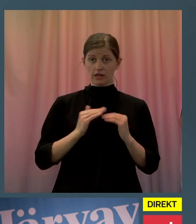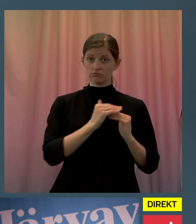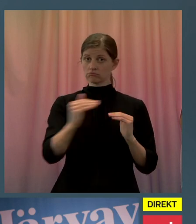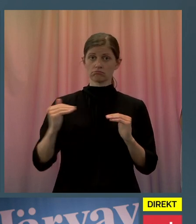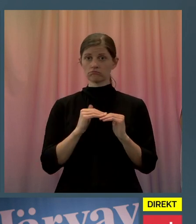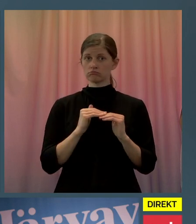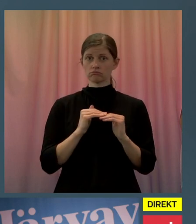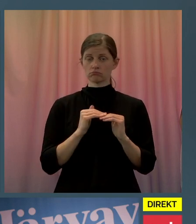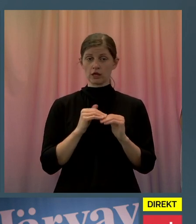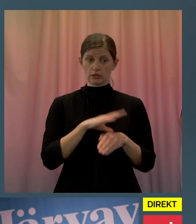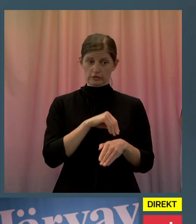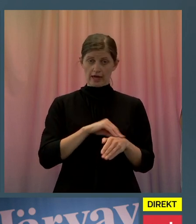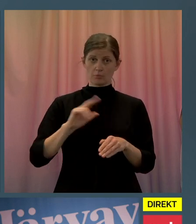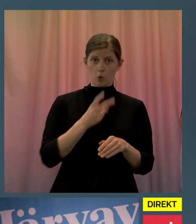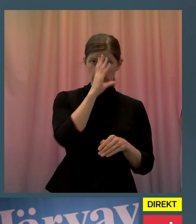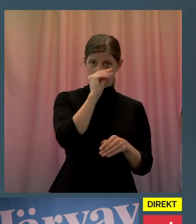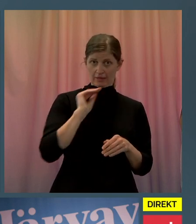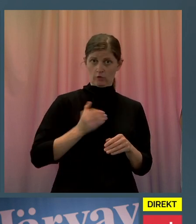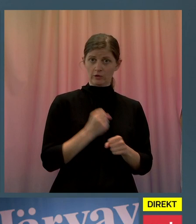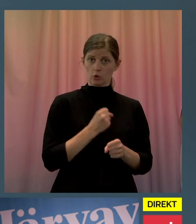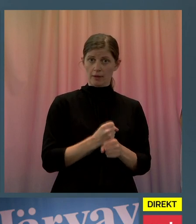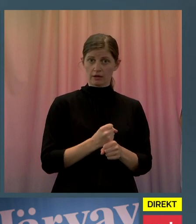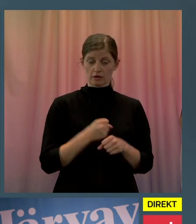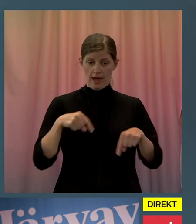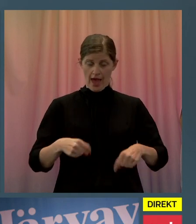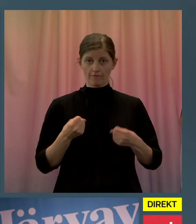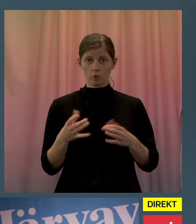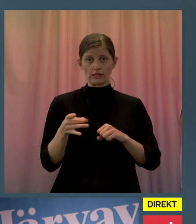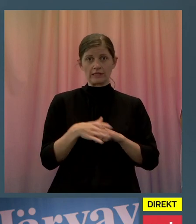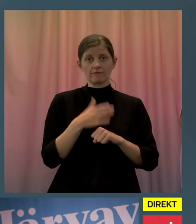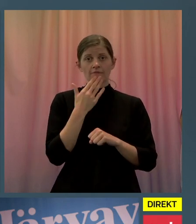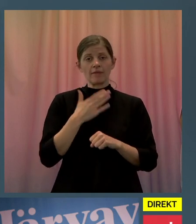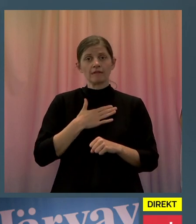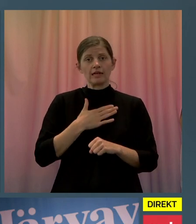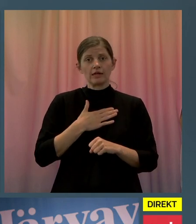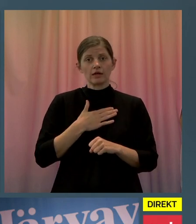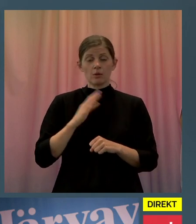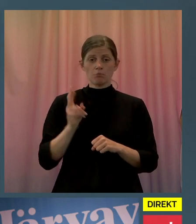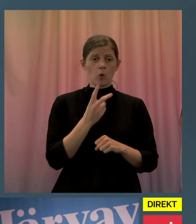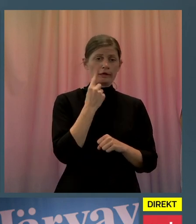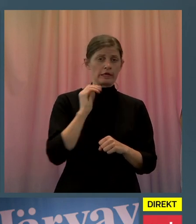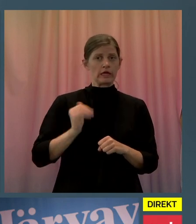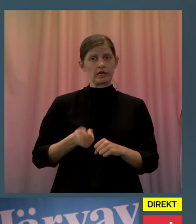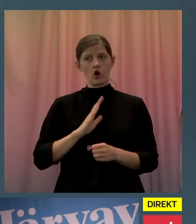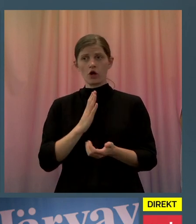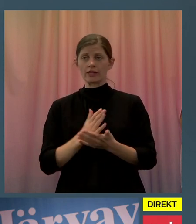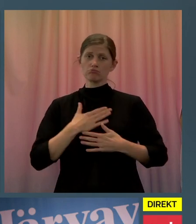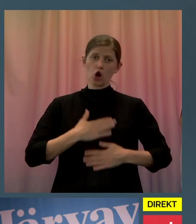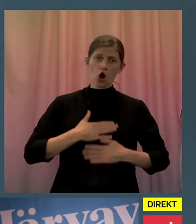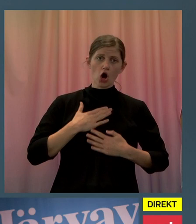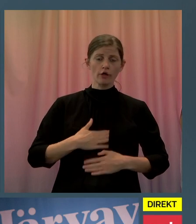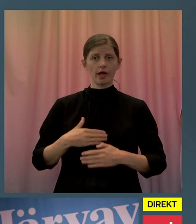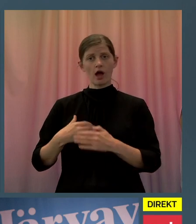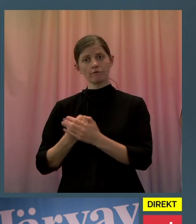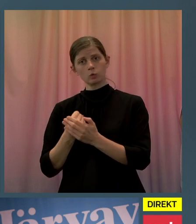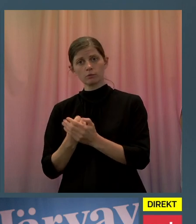män och kvinnor. Man får gifta sig med vem man vill. Här har både killar och tjejer rätt att både bada och spela fotboll. Här har